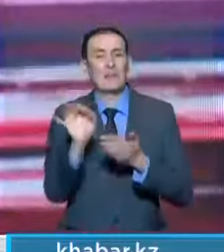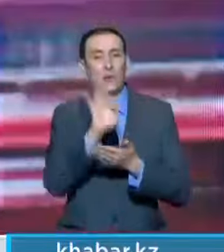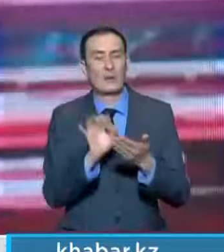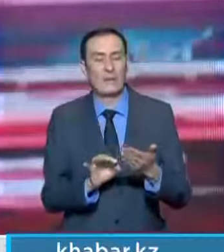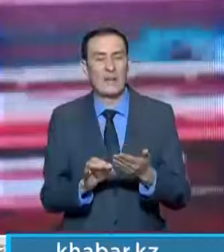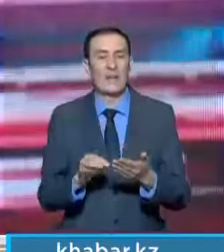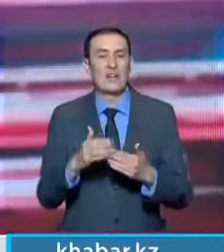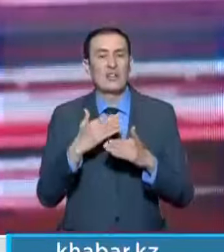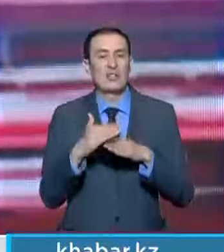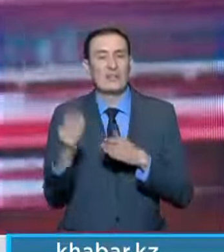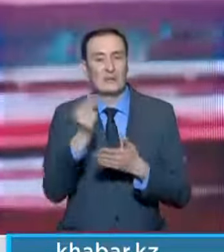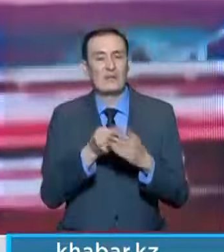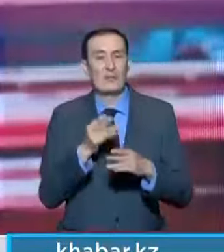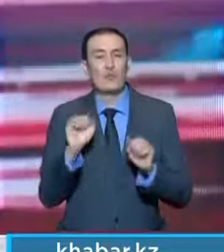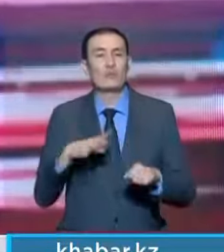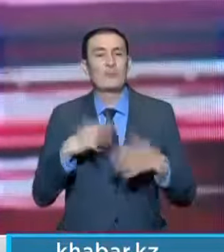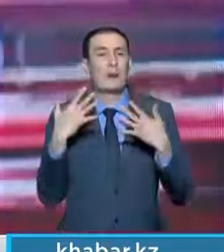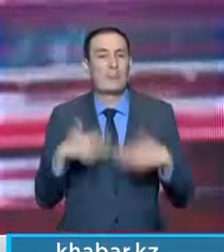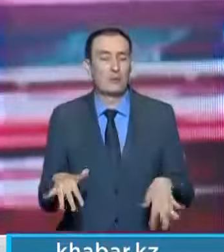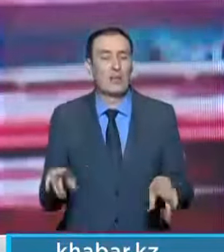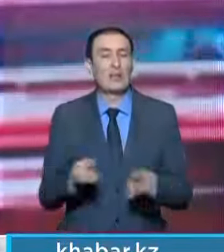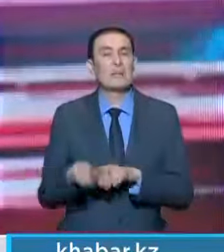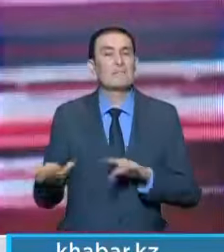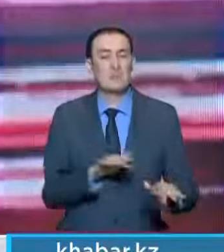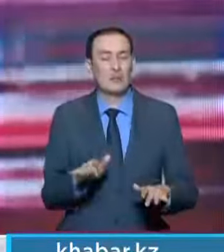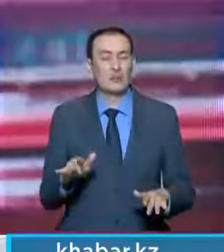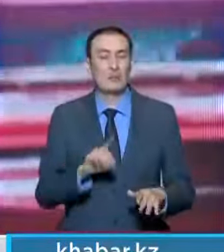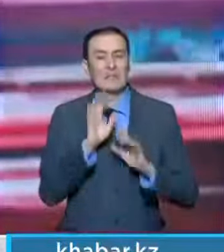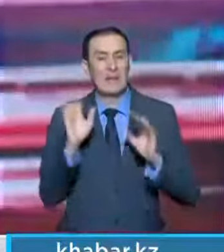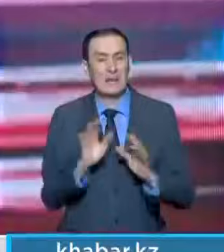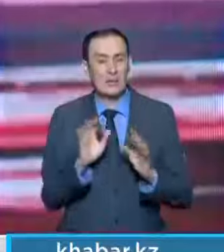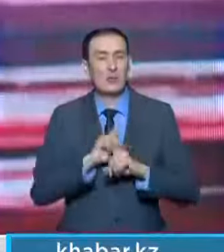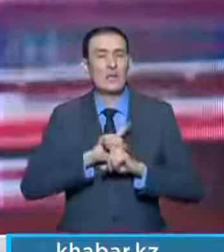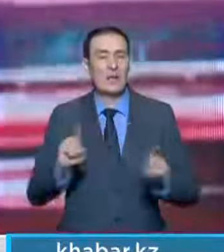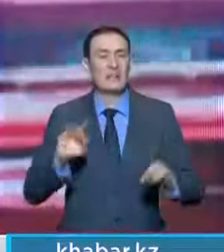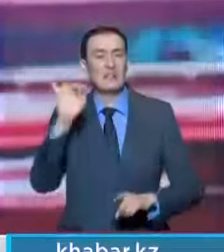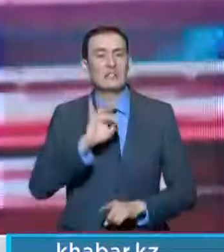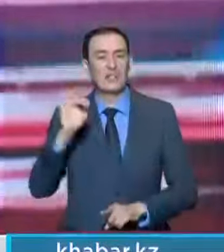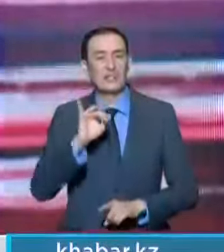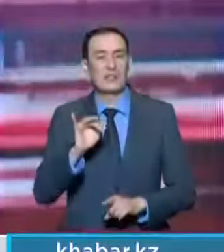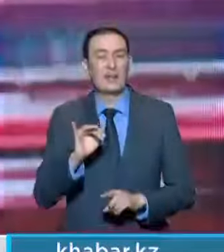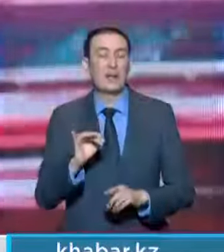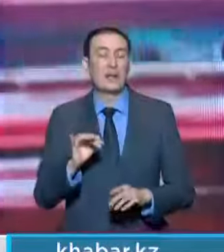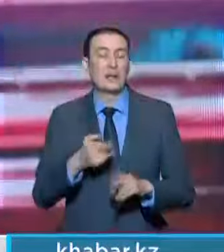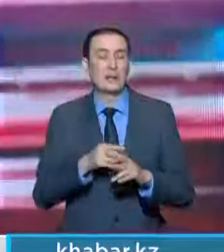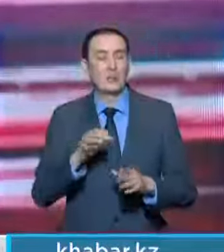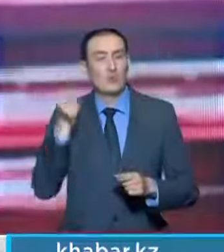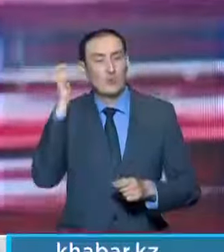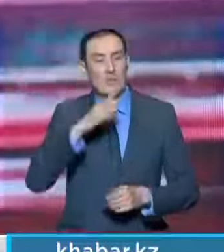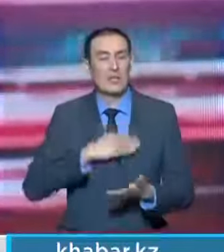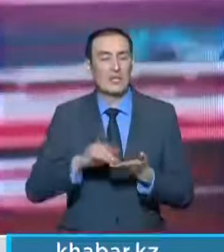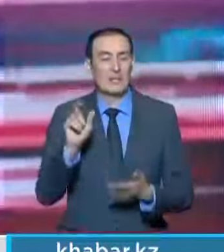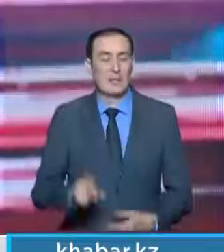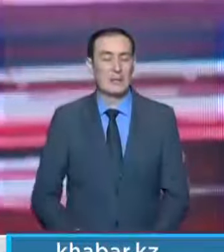Часть наскальных рисунков находится на грани исчезновения. Какие меры предпринимают для сохранения уникального исторического наследия, узнавала моя коллега